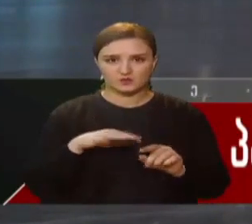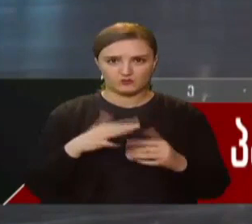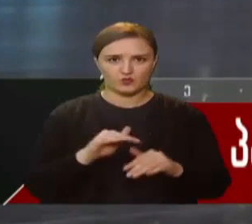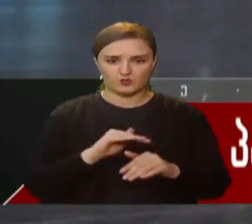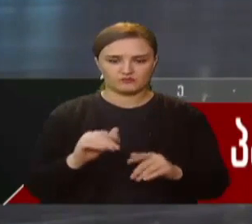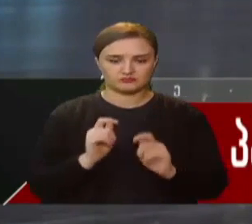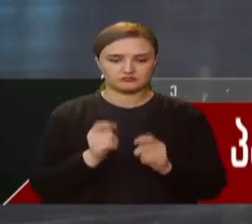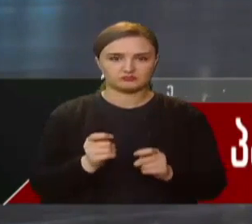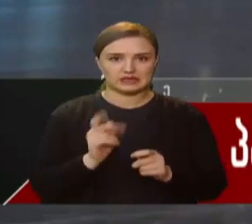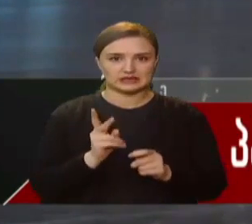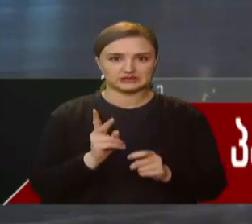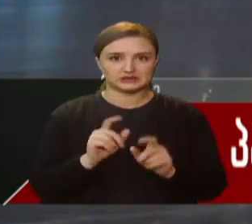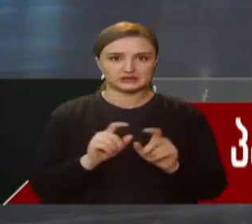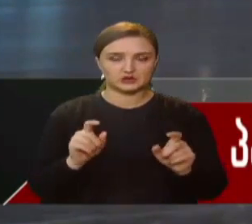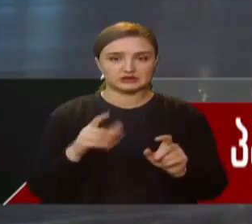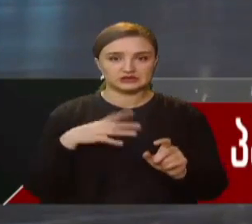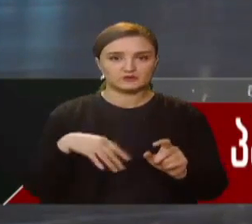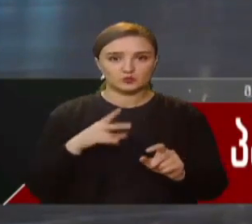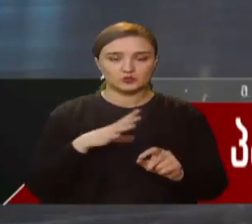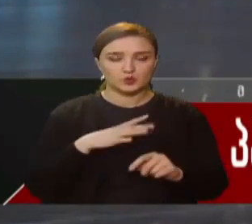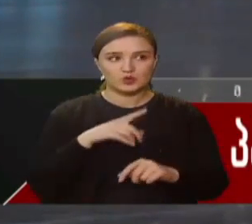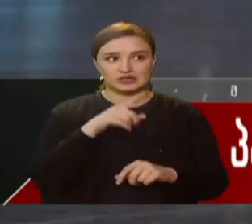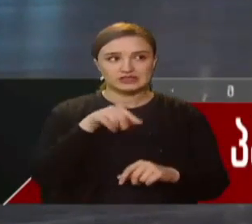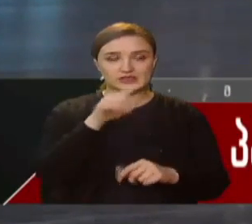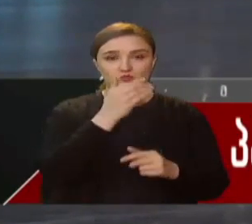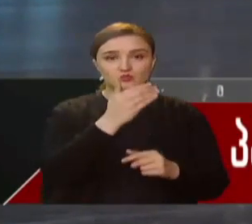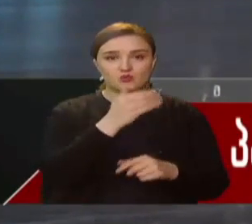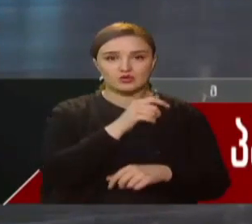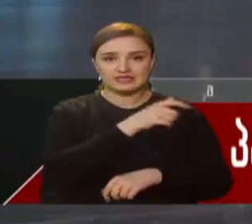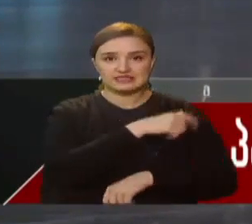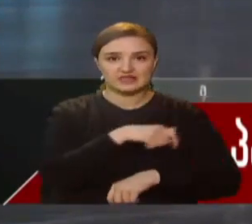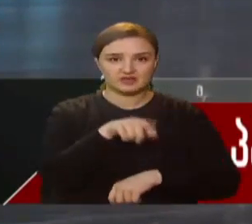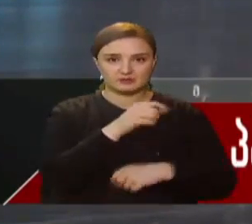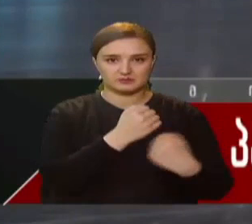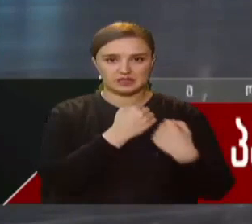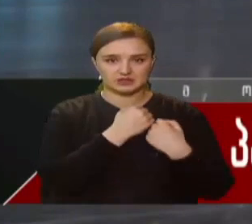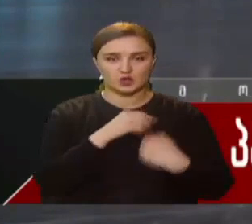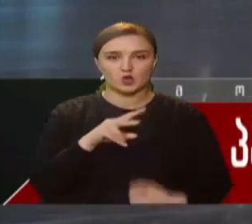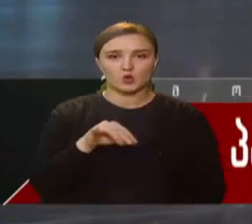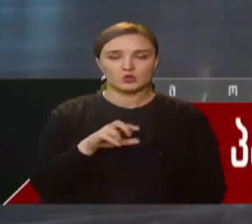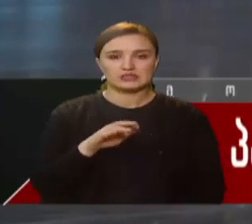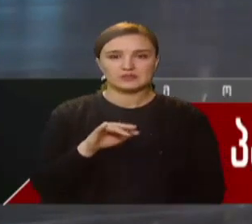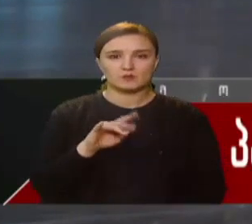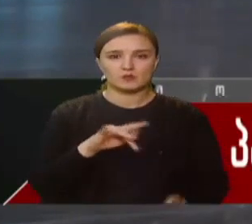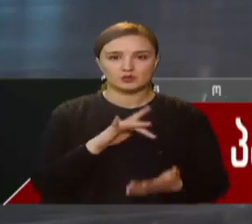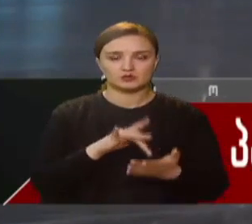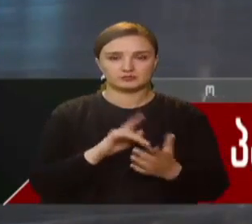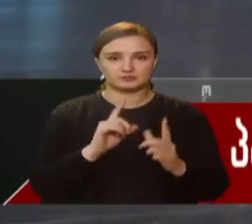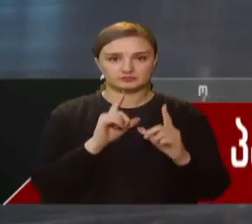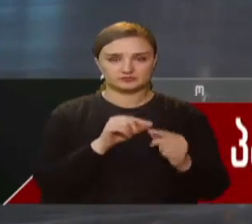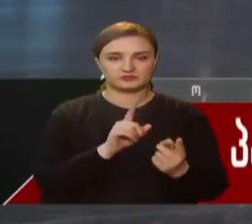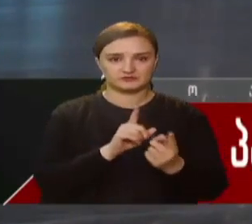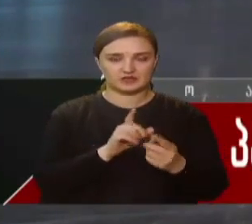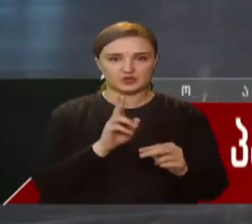სტატუსის მინიჭების პროცესი, ქვეყანას ჰქონდეს წევრი ქვეყნების მხარდაჭერა. ლუქსემბურგში ვიზიტი თუკი ასრულებს ქართული